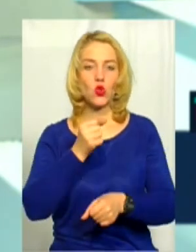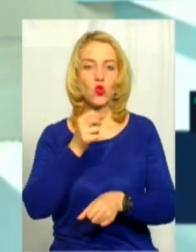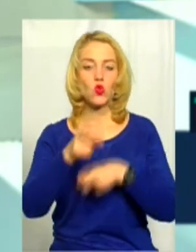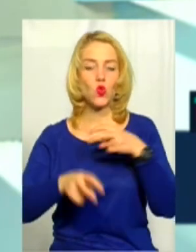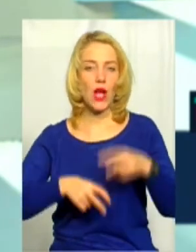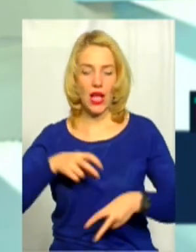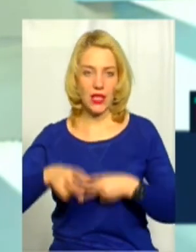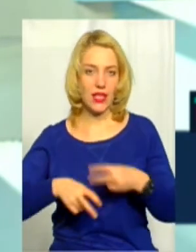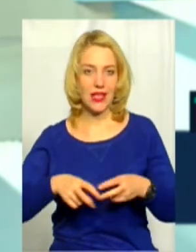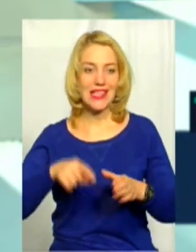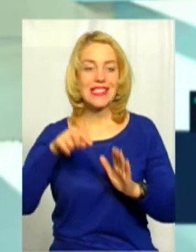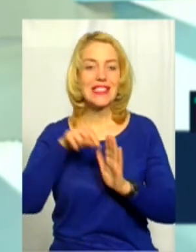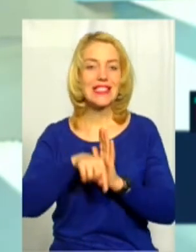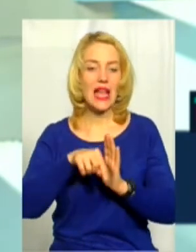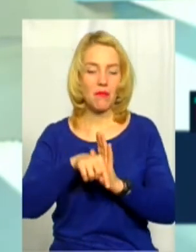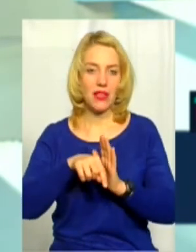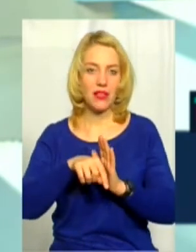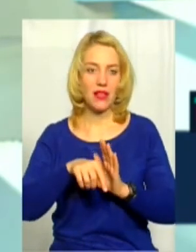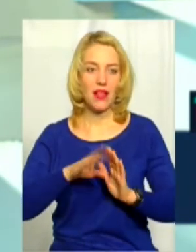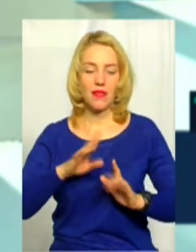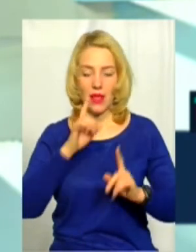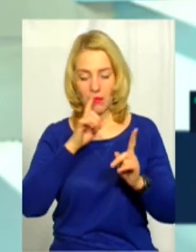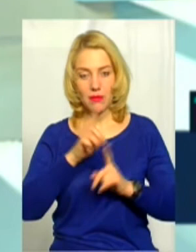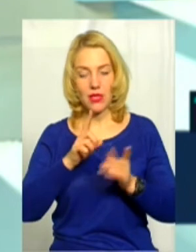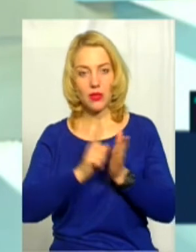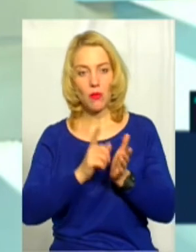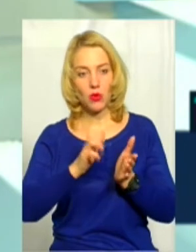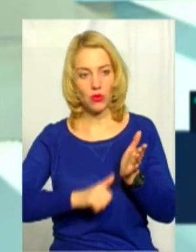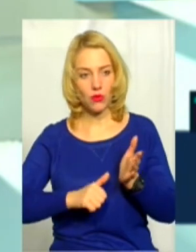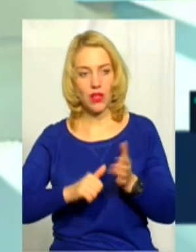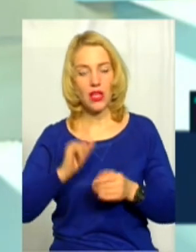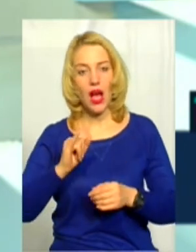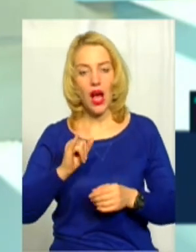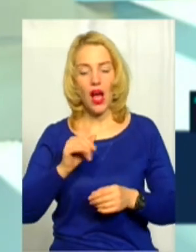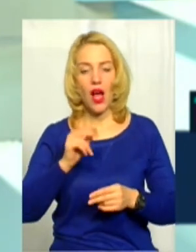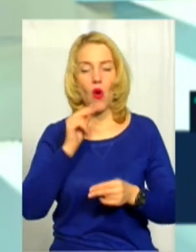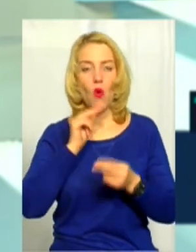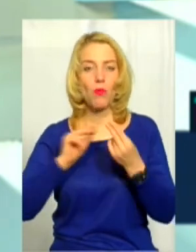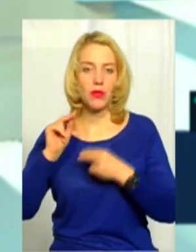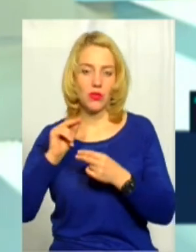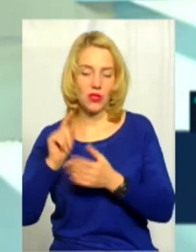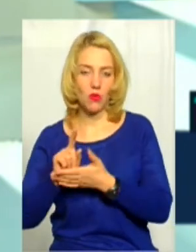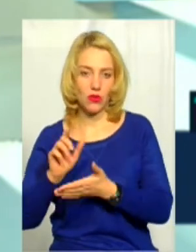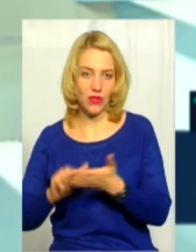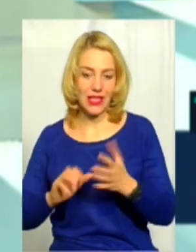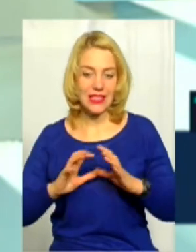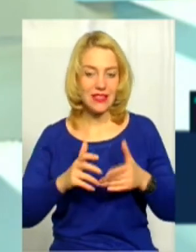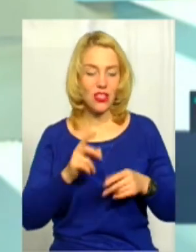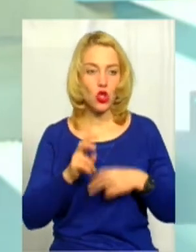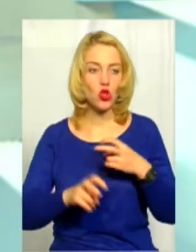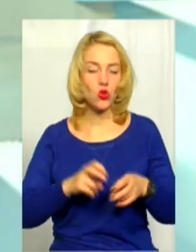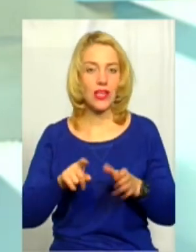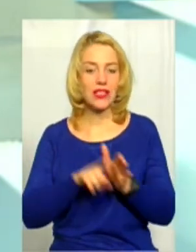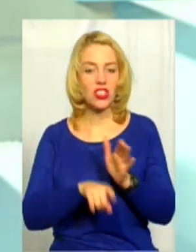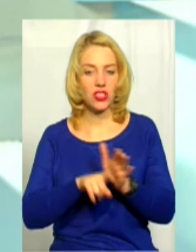саме не мінімізацію оподаткування, а оптимізацію оподаткування. Світ шукає дешевшу